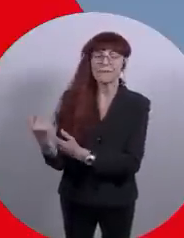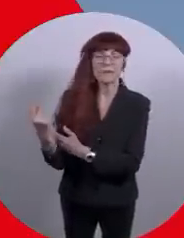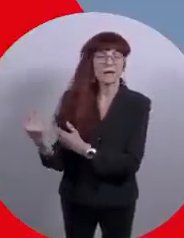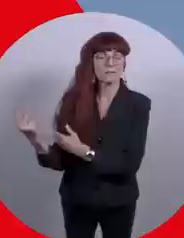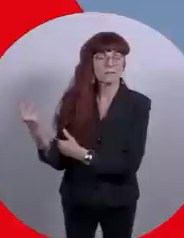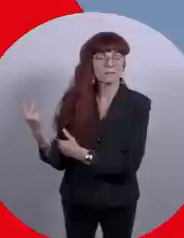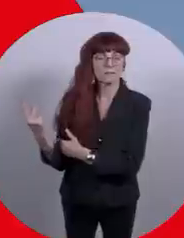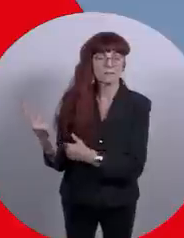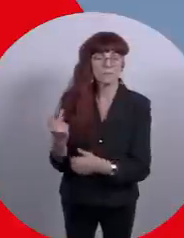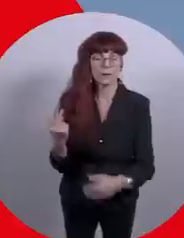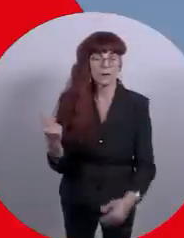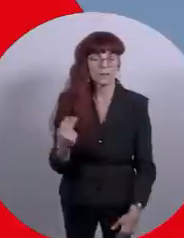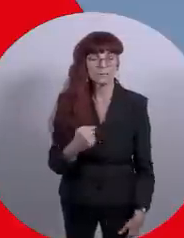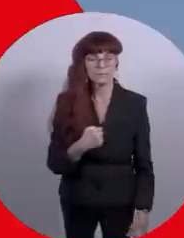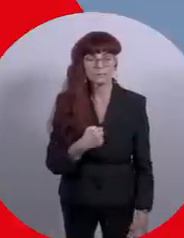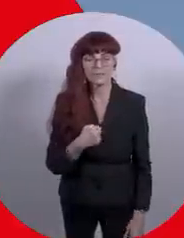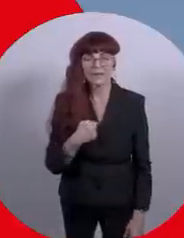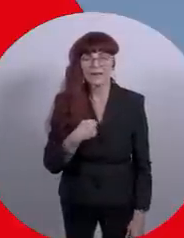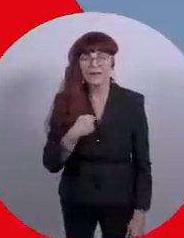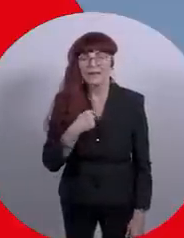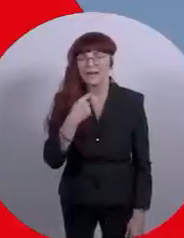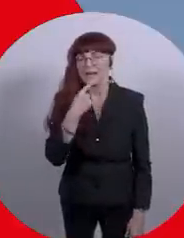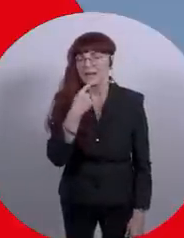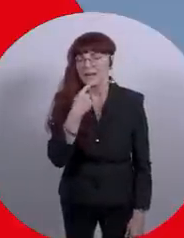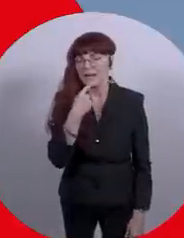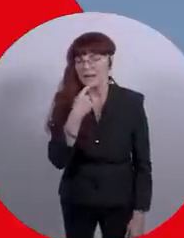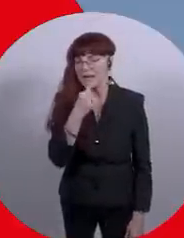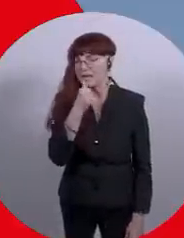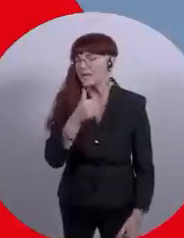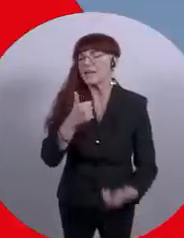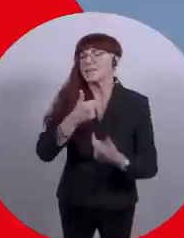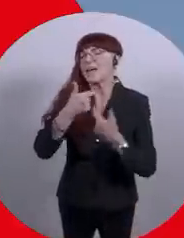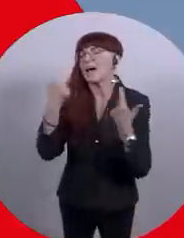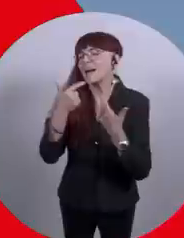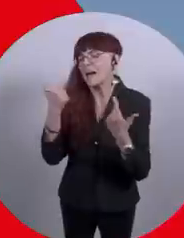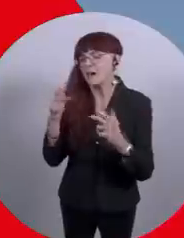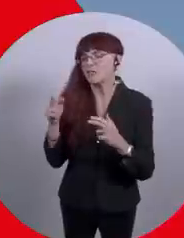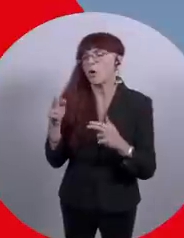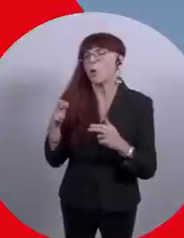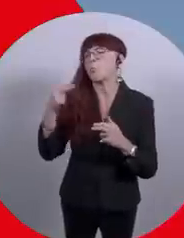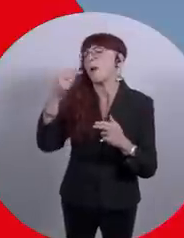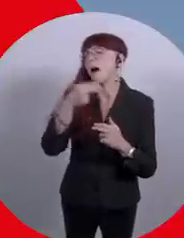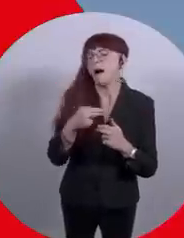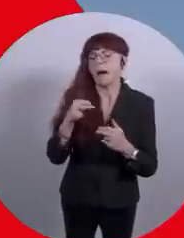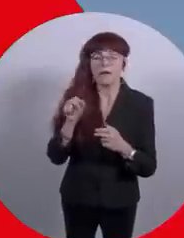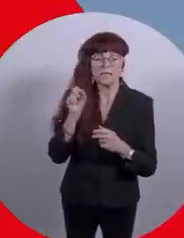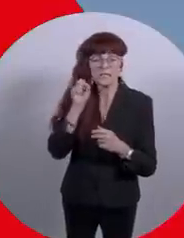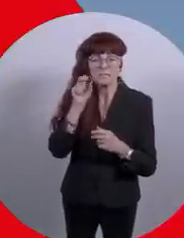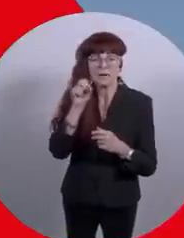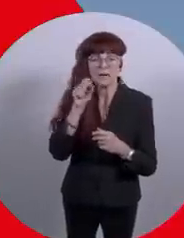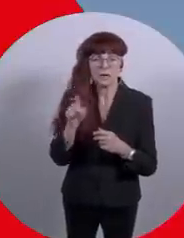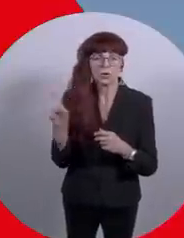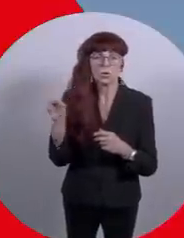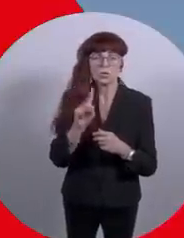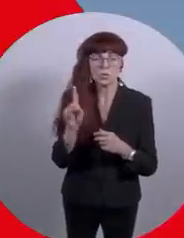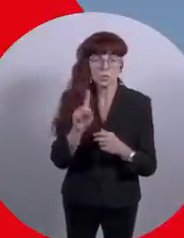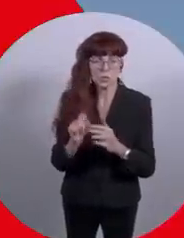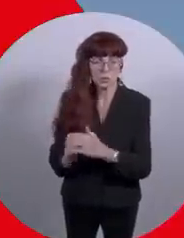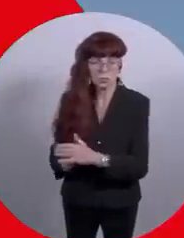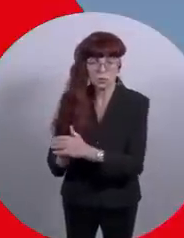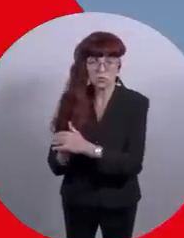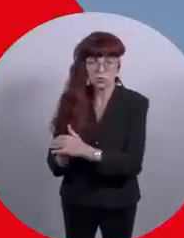keine Sorge ich werde jetzt nicht ausführen warum ich Hans-peter toskozil unterstützt habe das habe ich in den letzten Wochen und Tagen